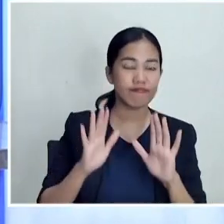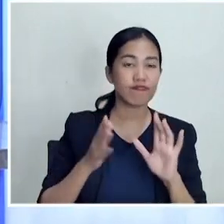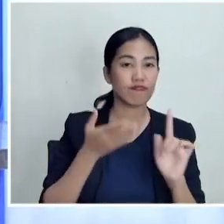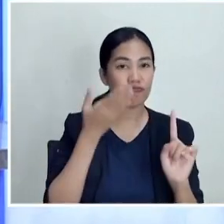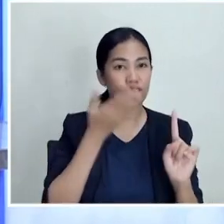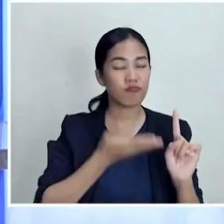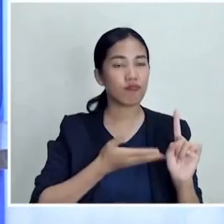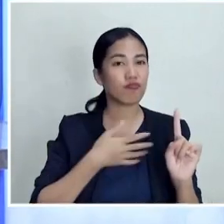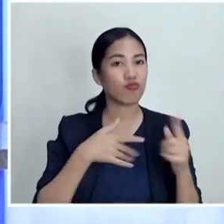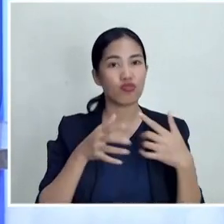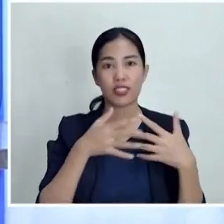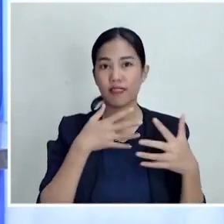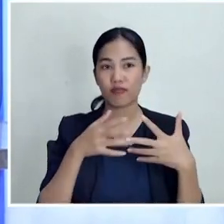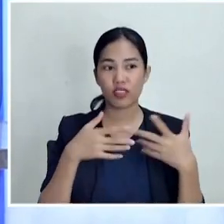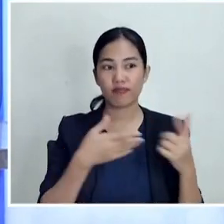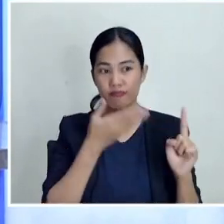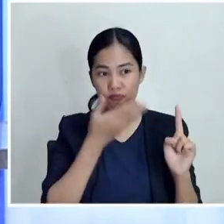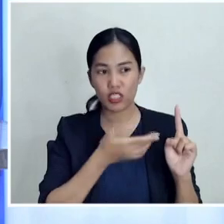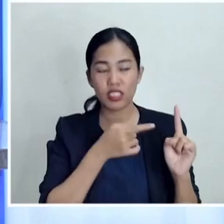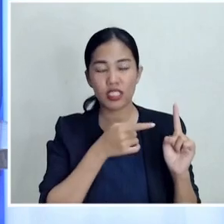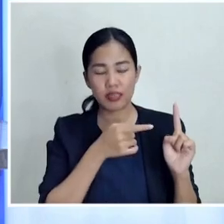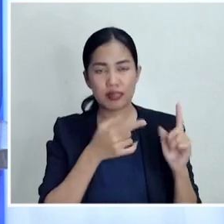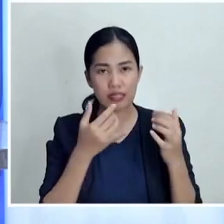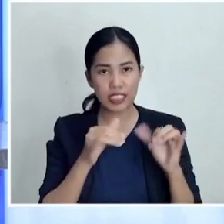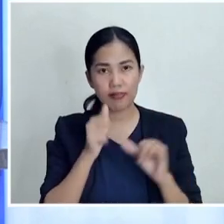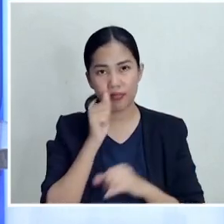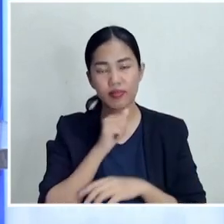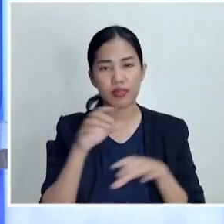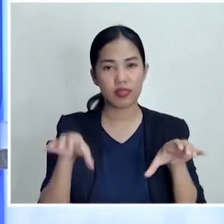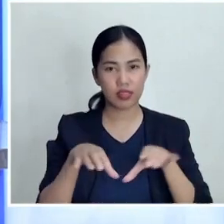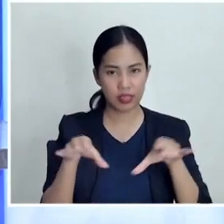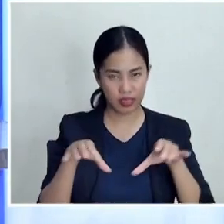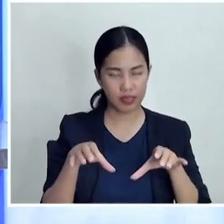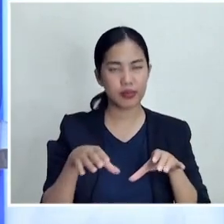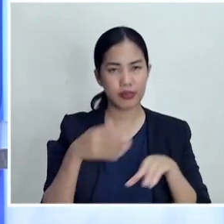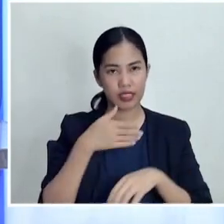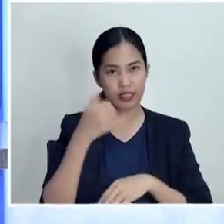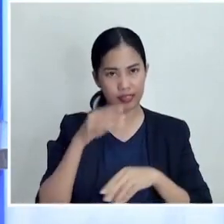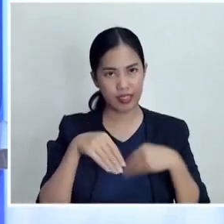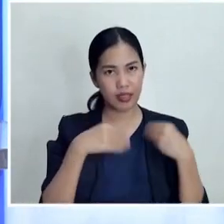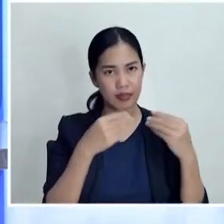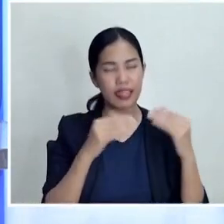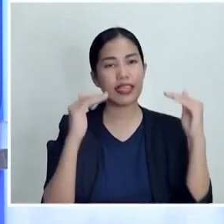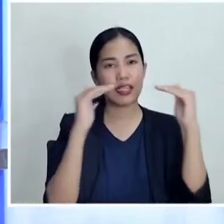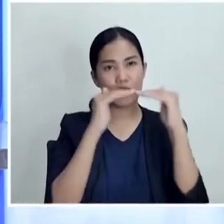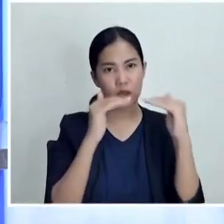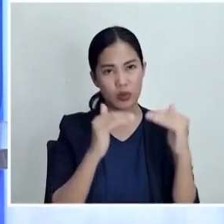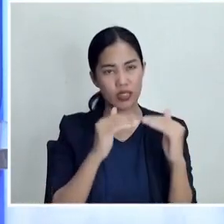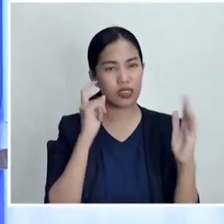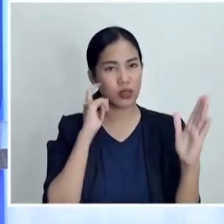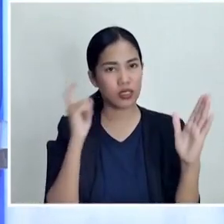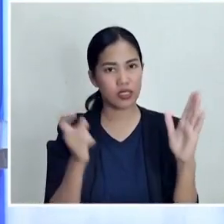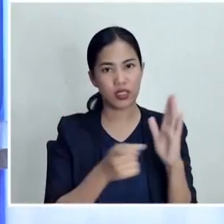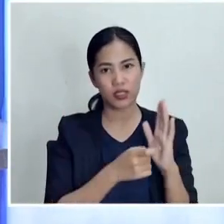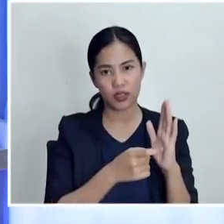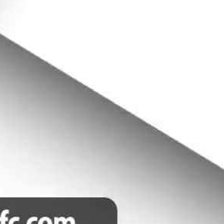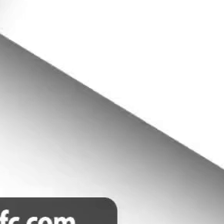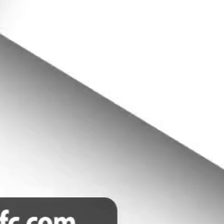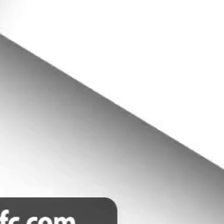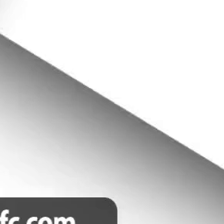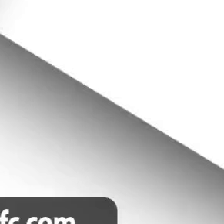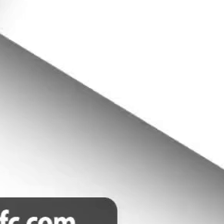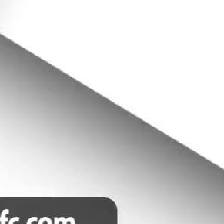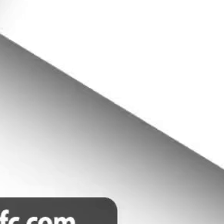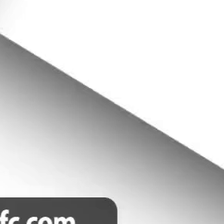ang kalagayan. Kaya marapat lamang na sila'y mabigyan po ng pantay na pagkilala sa ating lipunan.